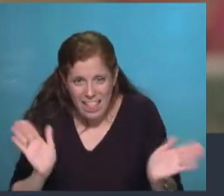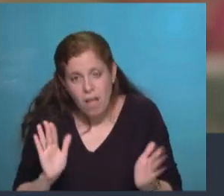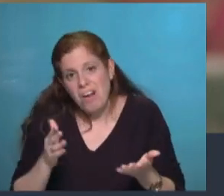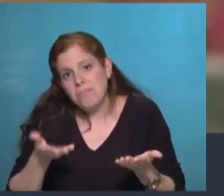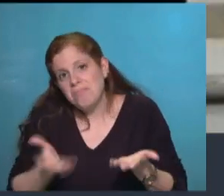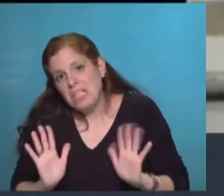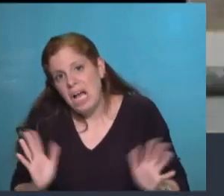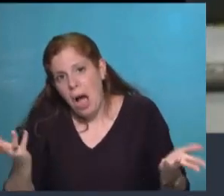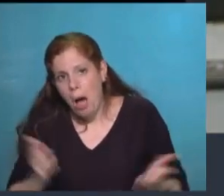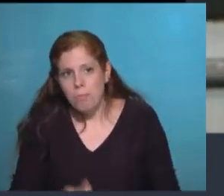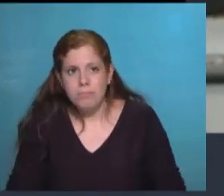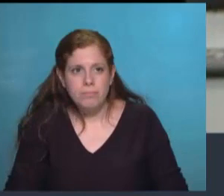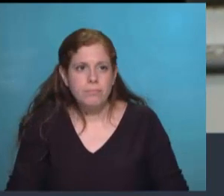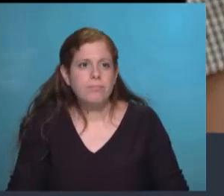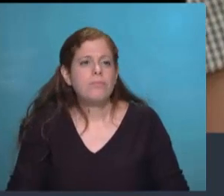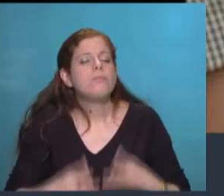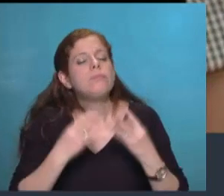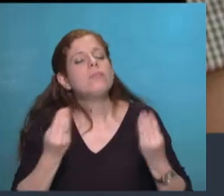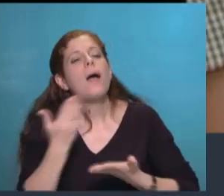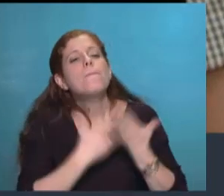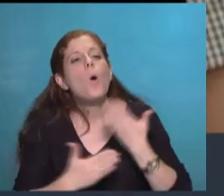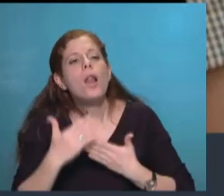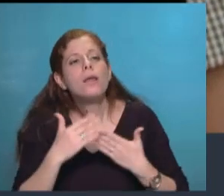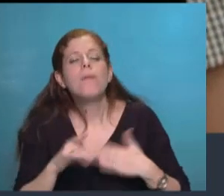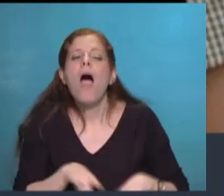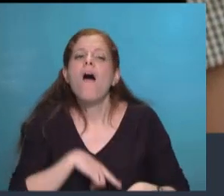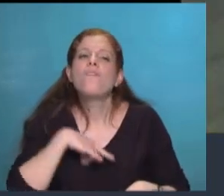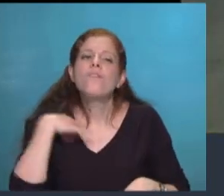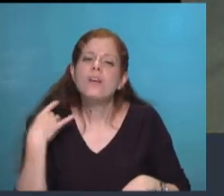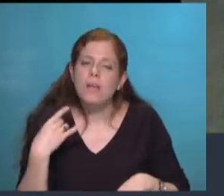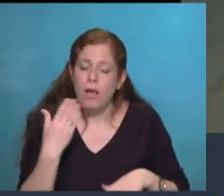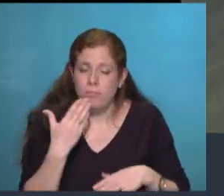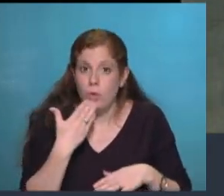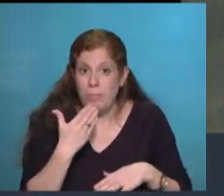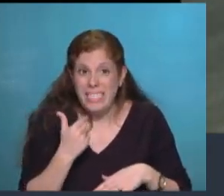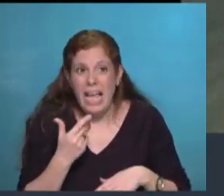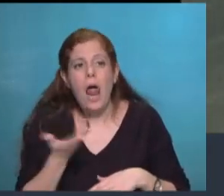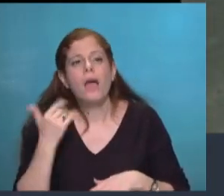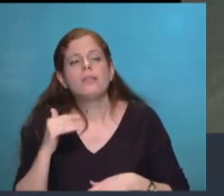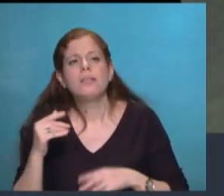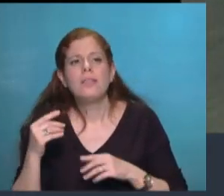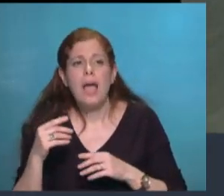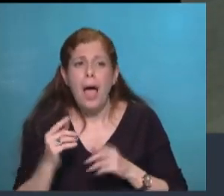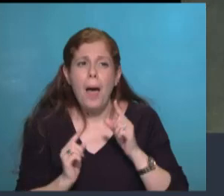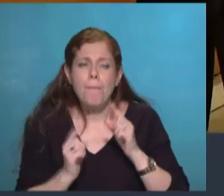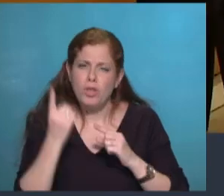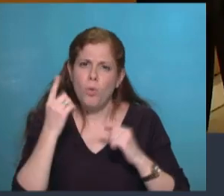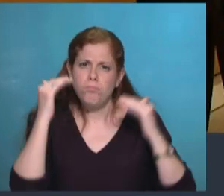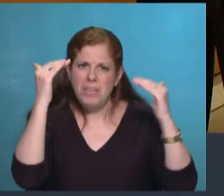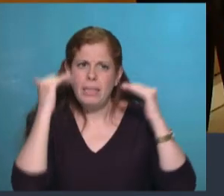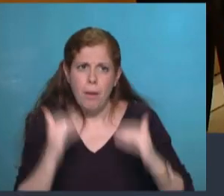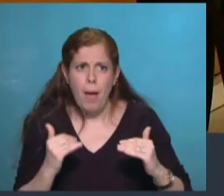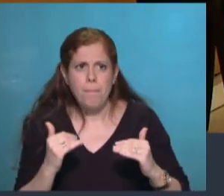ככה. להרבה עולים, החוויה המכוננת בישראל הייתה הירידה הפתאומית במעמד.